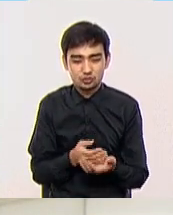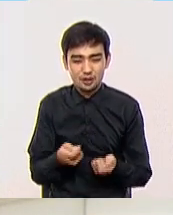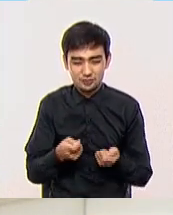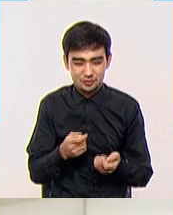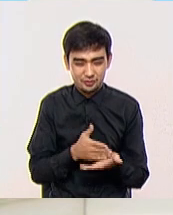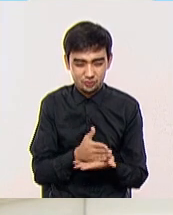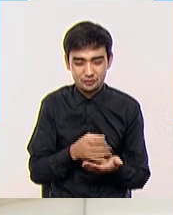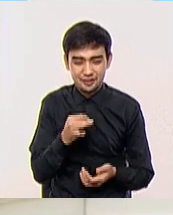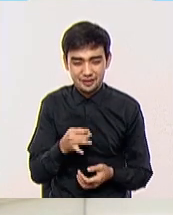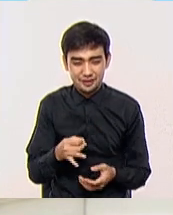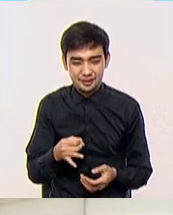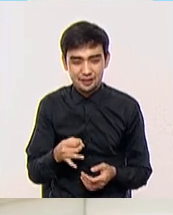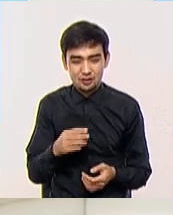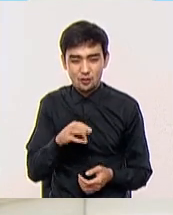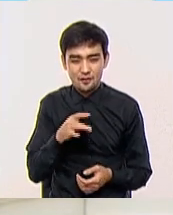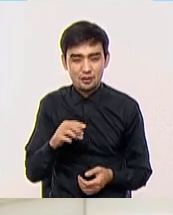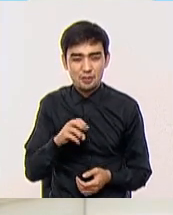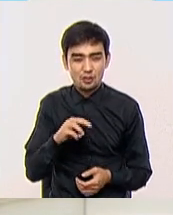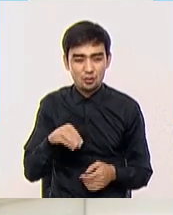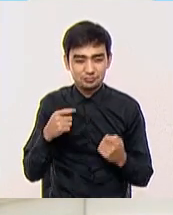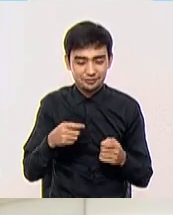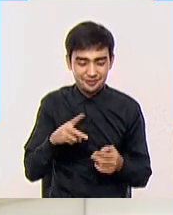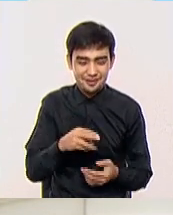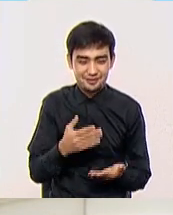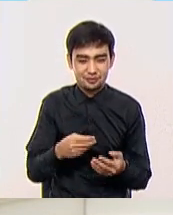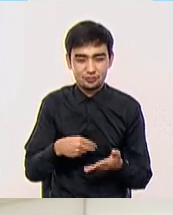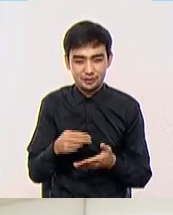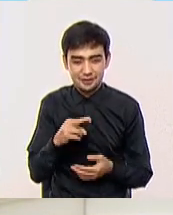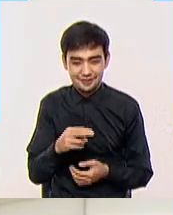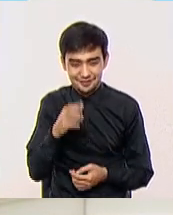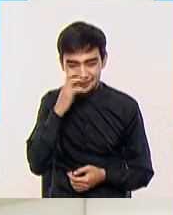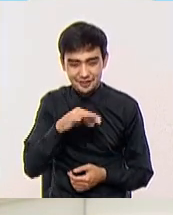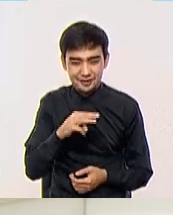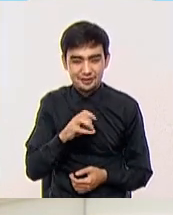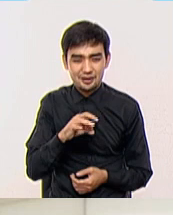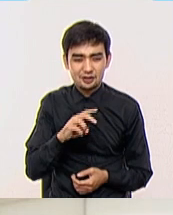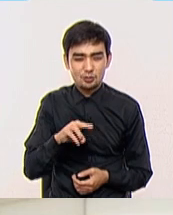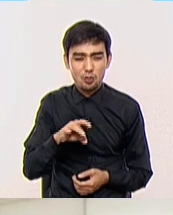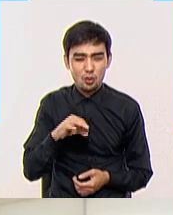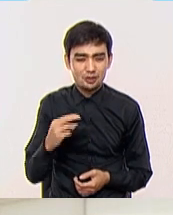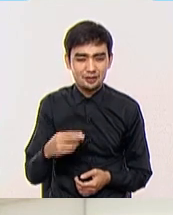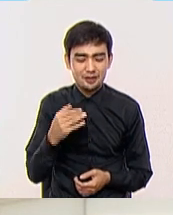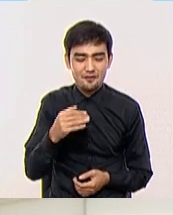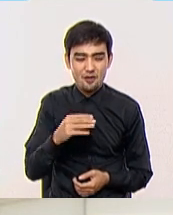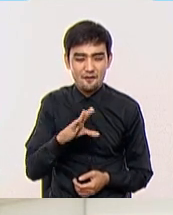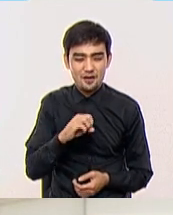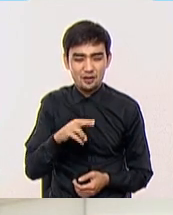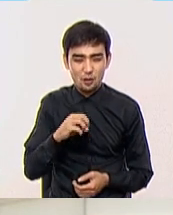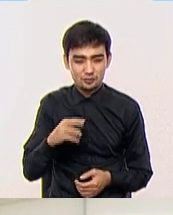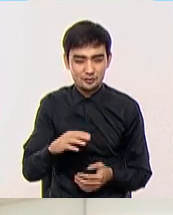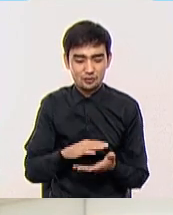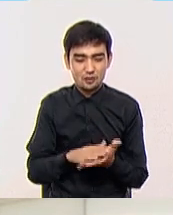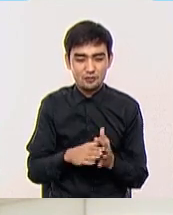трансграничных товарных потоков, как и ранее призывая наши транспортные ведомства к более тесному